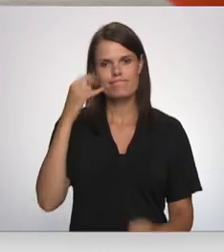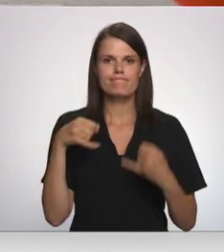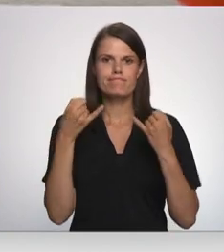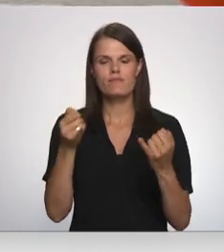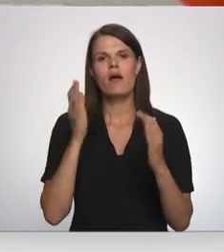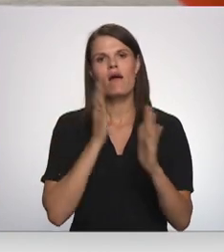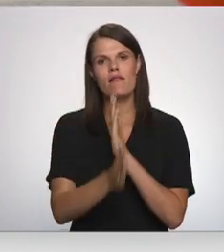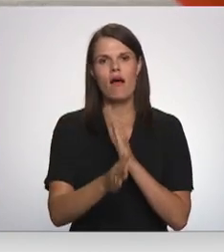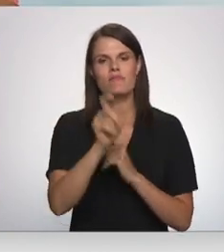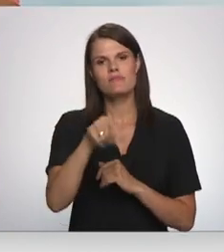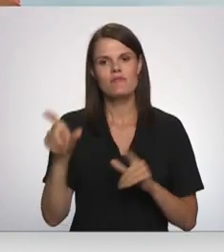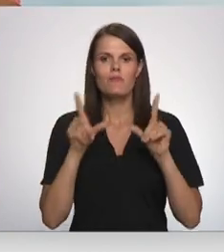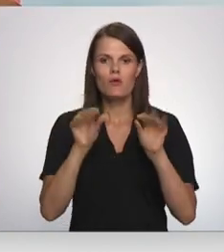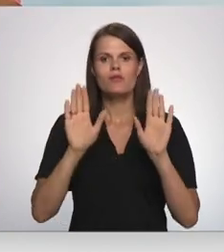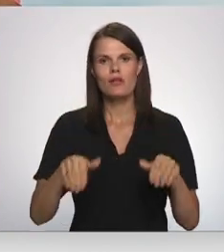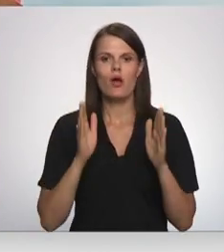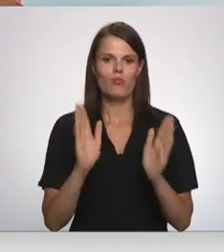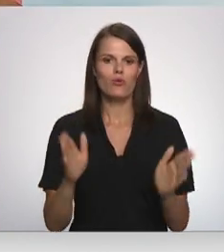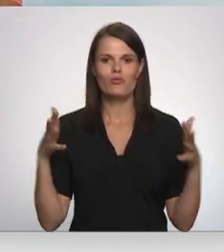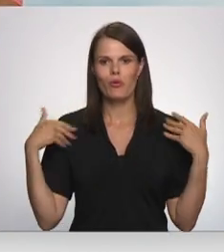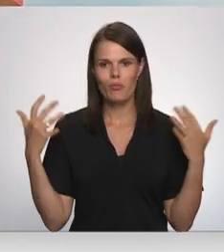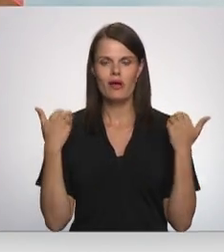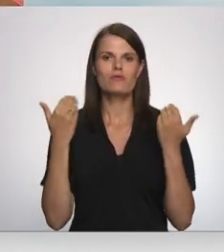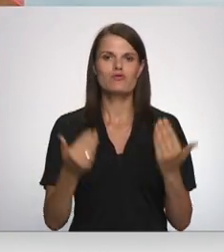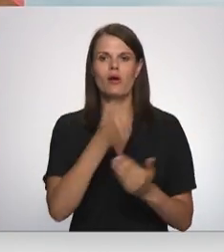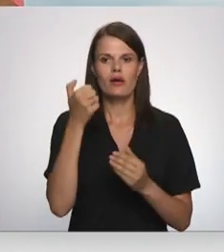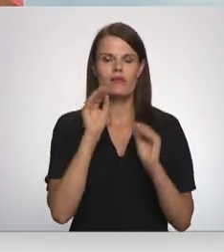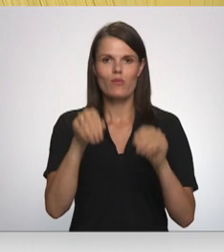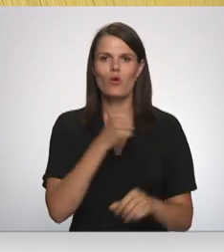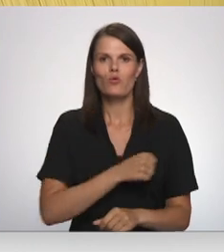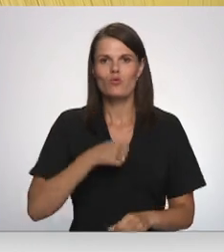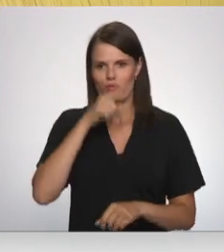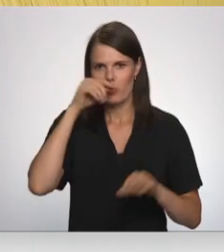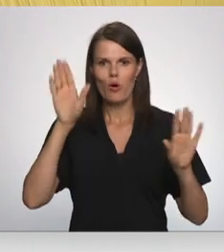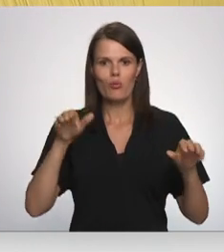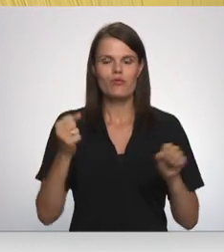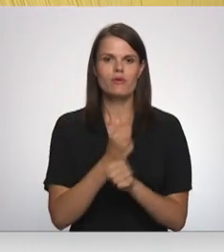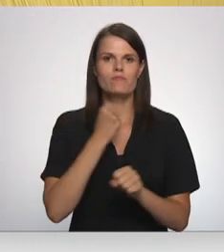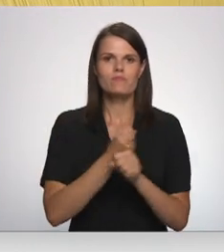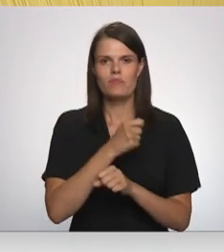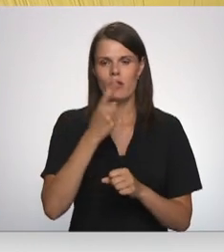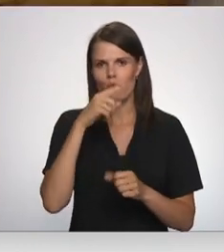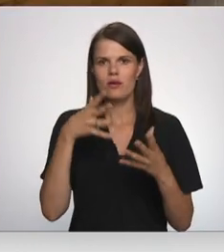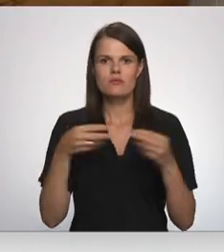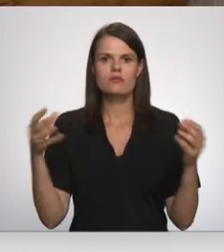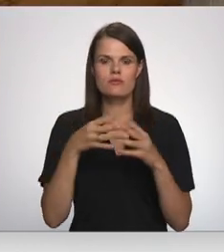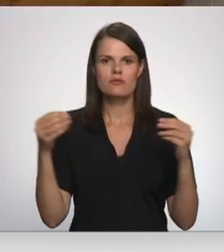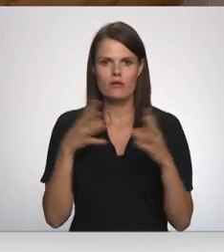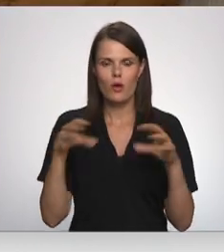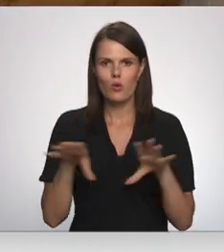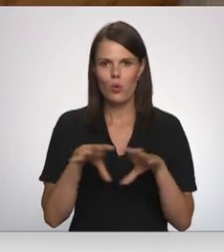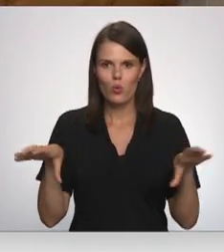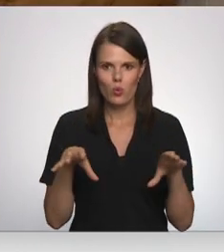garām braucēju priekam. Šogad tur izvietoti dusmīgie putni, kas veidoti no siena ruļiem. Lai tas viss taptu, nemaz nebija